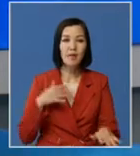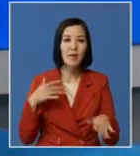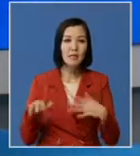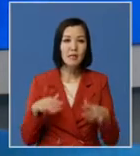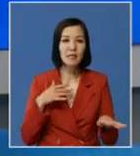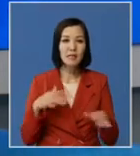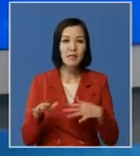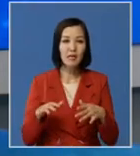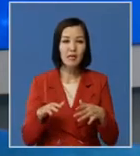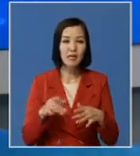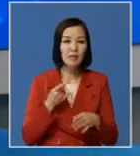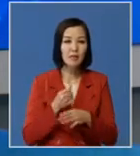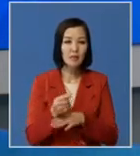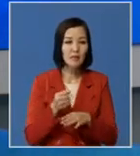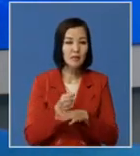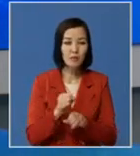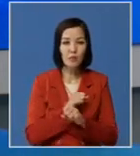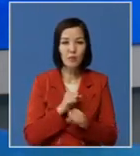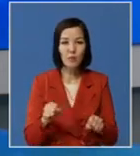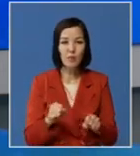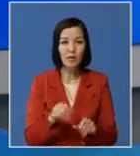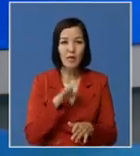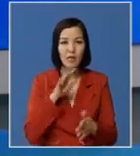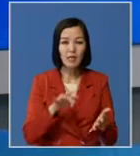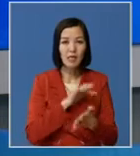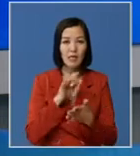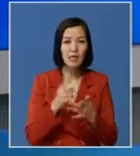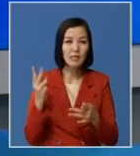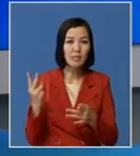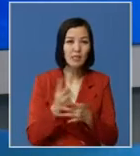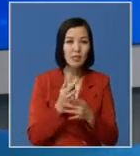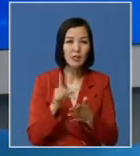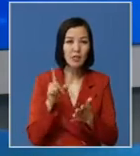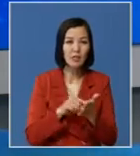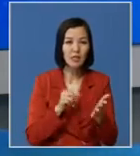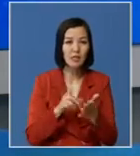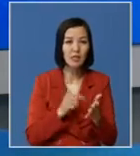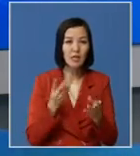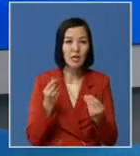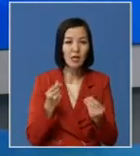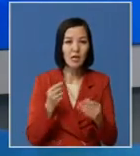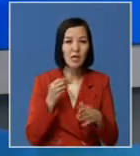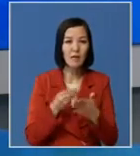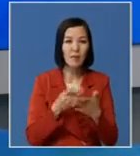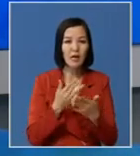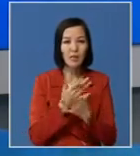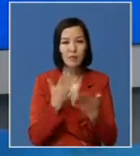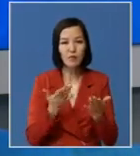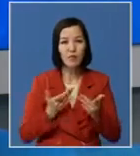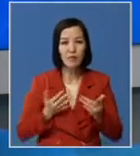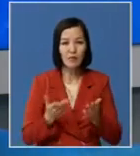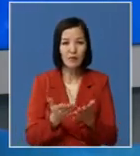Әлсізге әлім жеттік жасаған оңбайды. Текел қаласында қос қарақшы зейнеткерден ақша мен бағалы бұйым талап